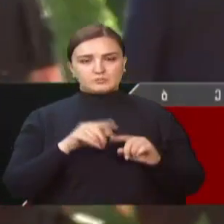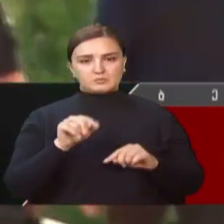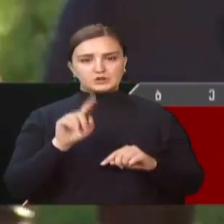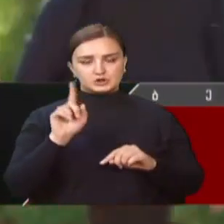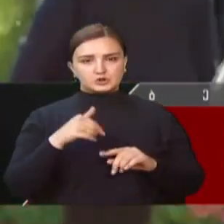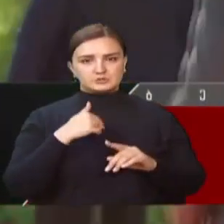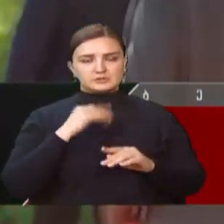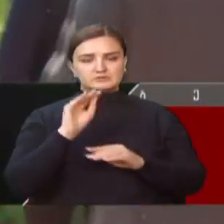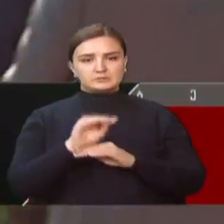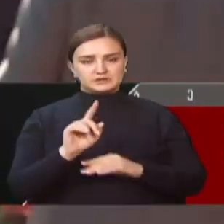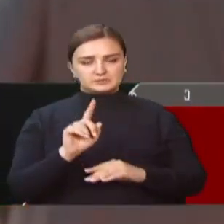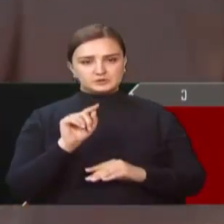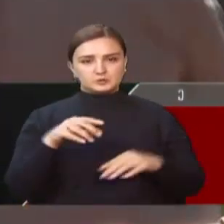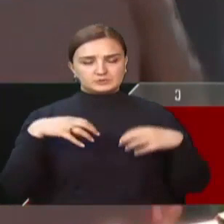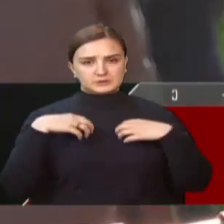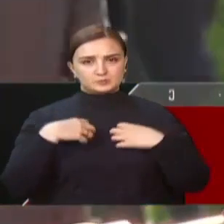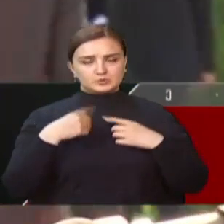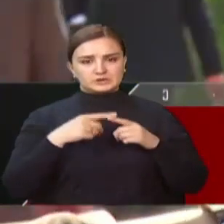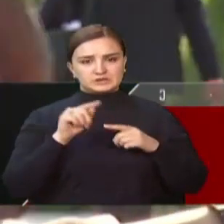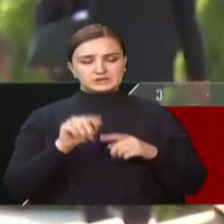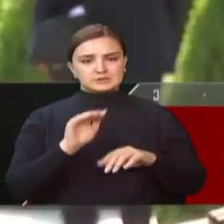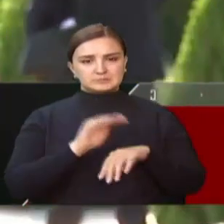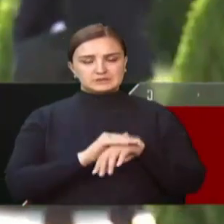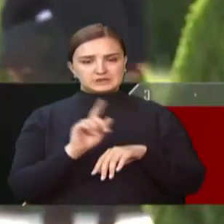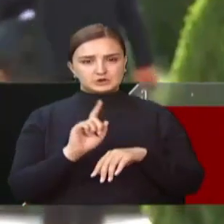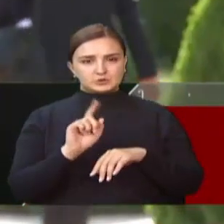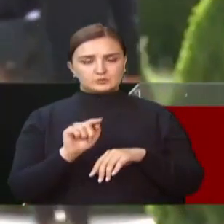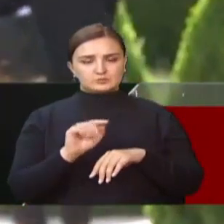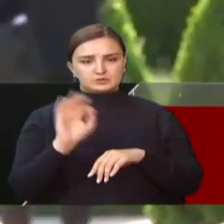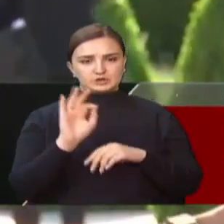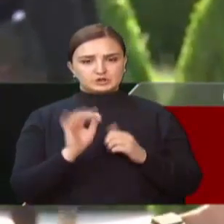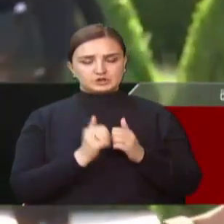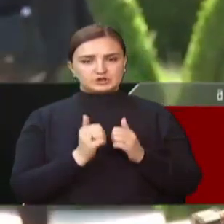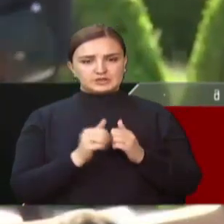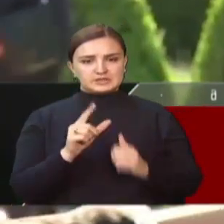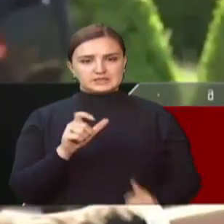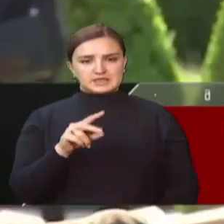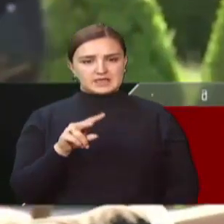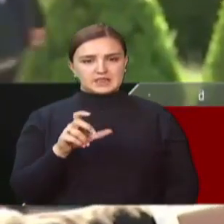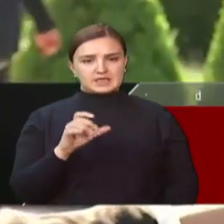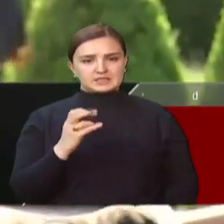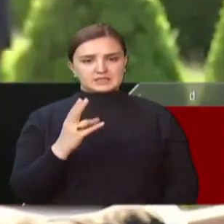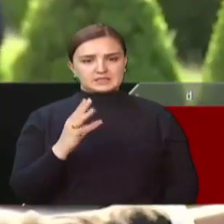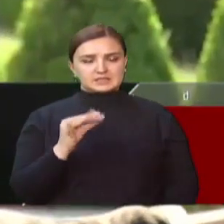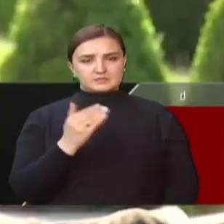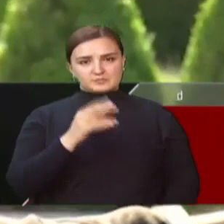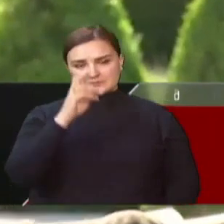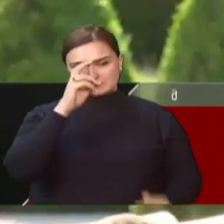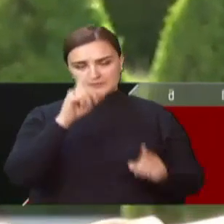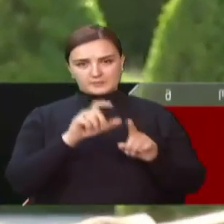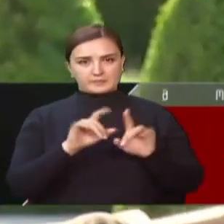ასევე დავამატებდი, რომ სამწუხაროა ის ფაქტი, რომ ხშირად ზელენსკის და მისი მთავრობის